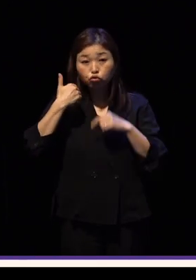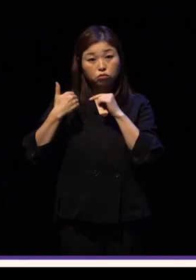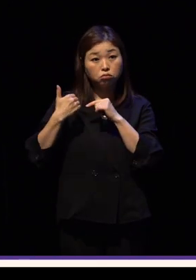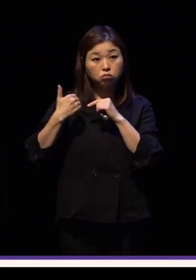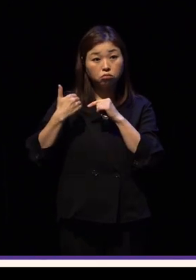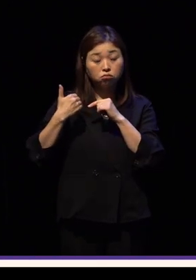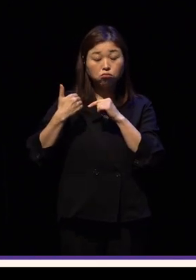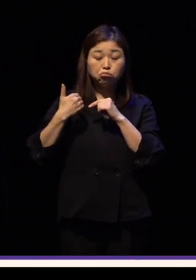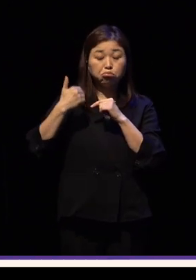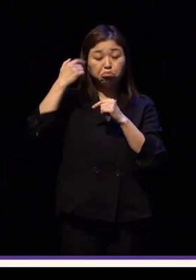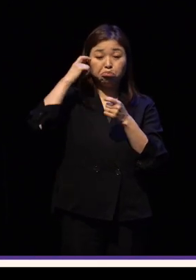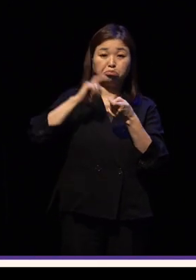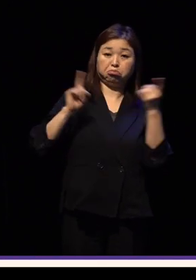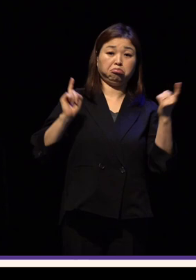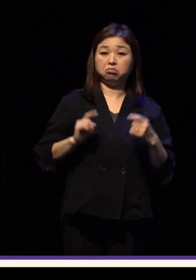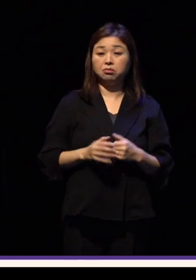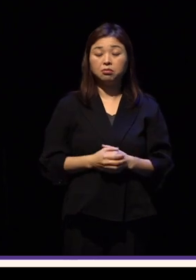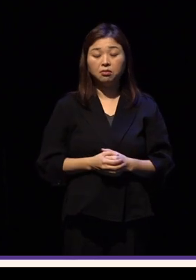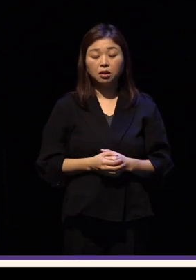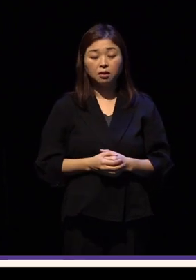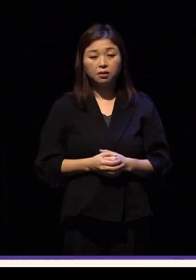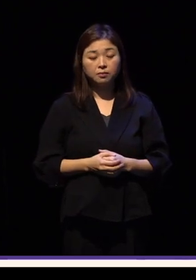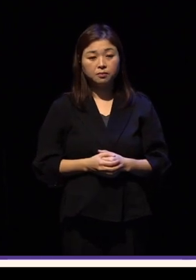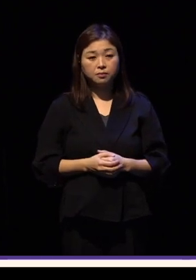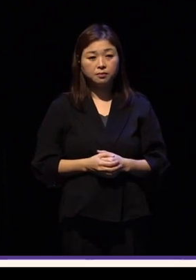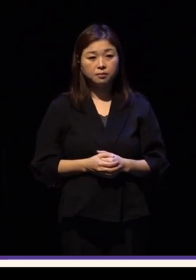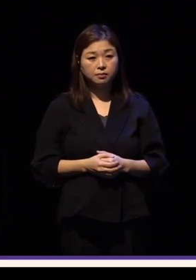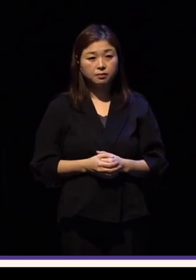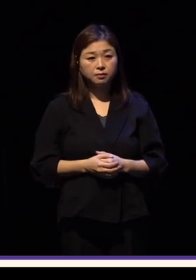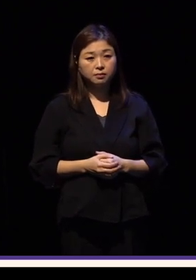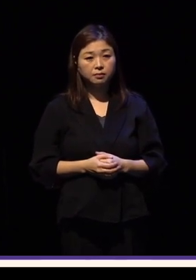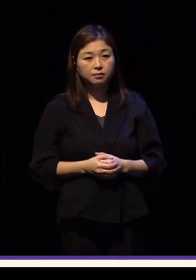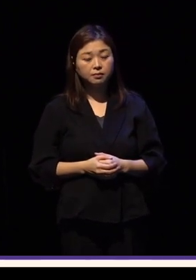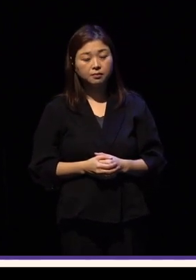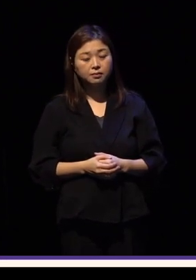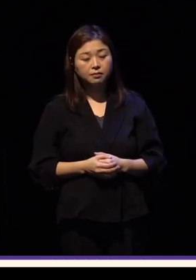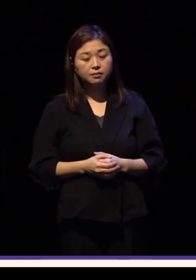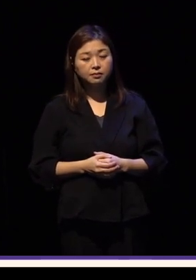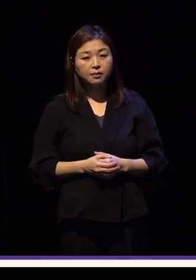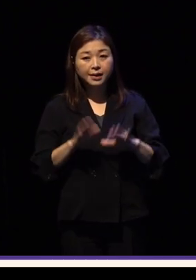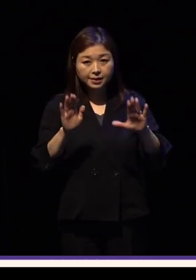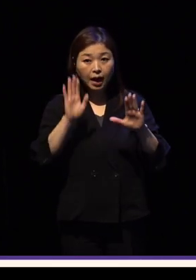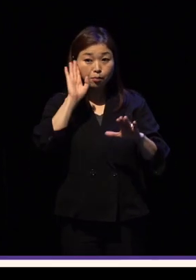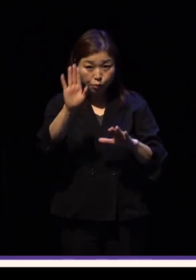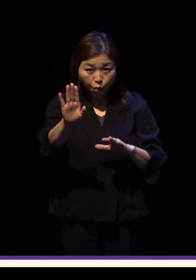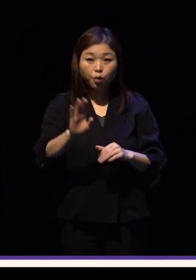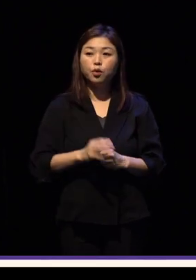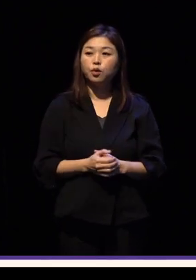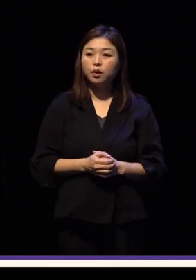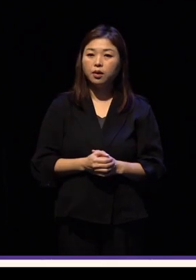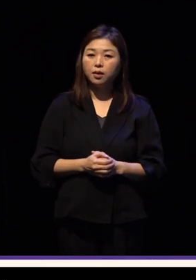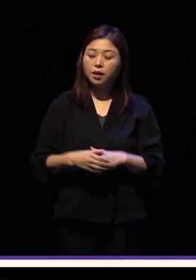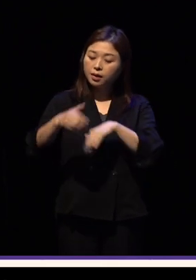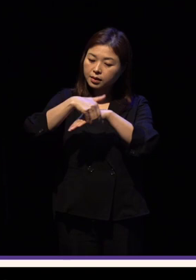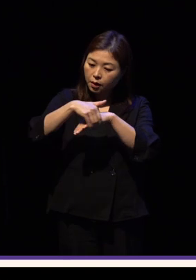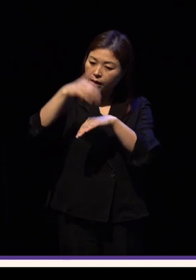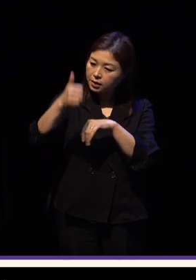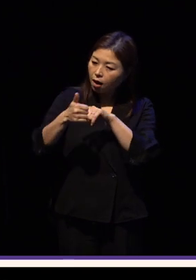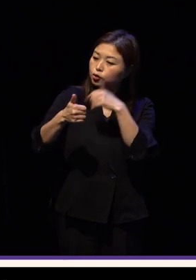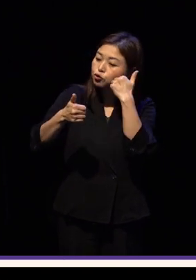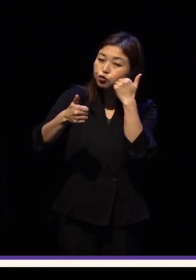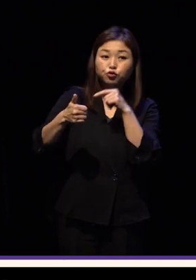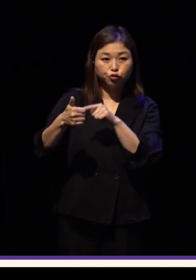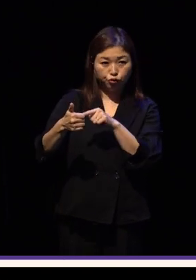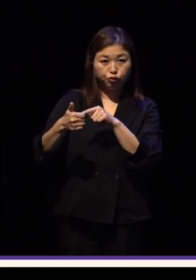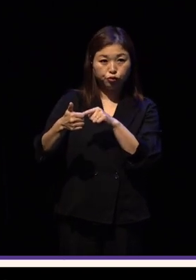부분에는 전혀 신경을 쓰지 않았던 측면들이 없지 않아 있었던 겁니다. 그래서 이제는 그 기획자, 주최자에